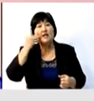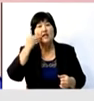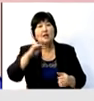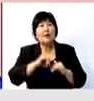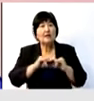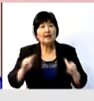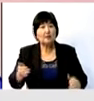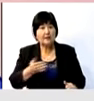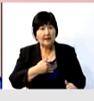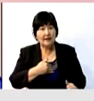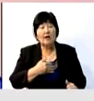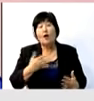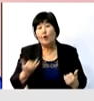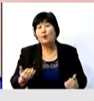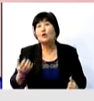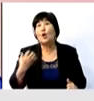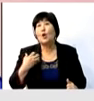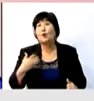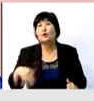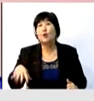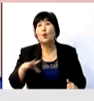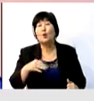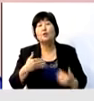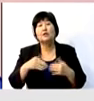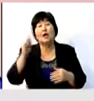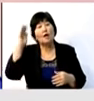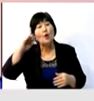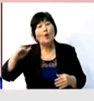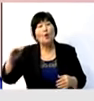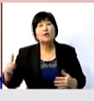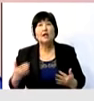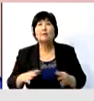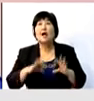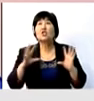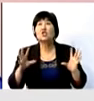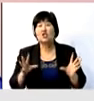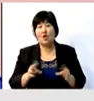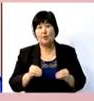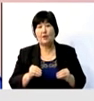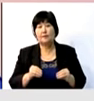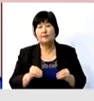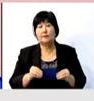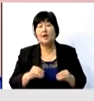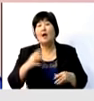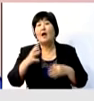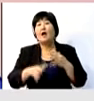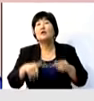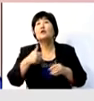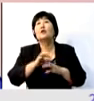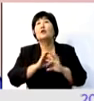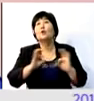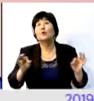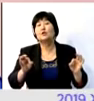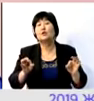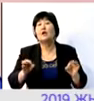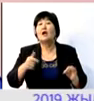арттырғымыз келеді. Енді осы Қызылорда өңірінен шыққан оқушыларымыздың жалпы әлемнің ең үздік,